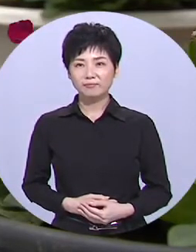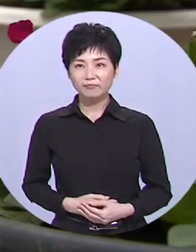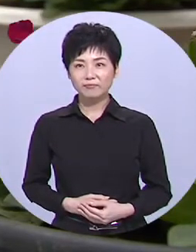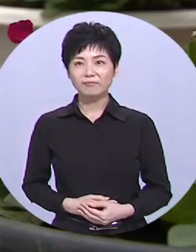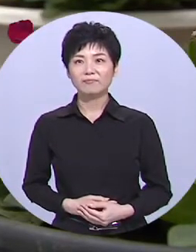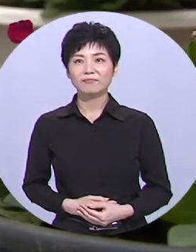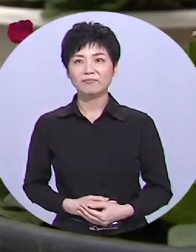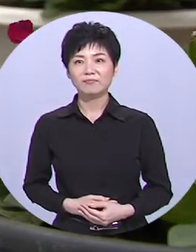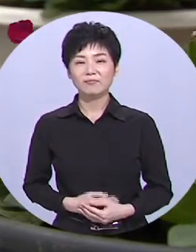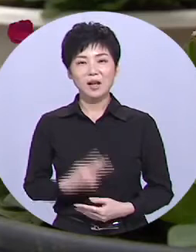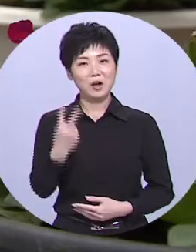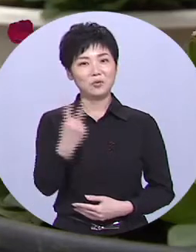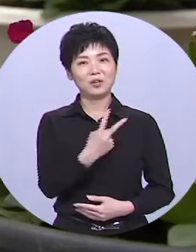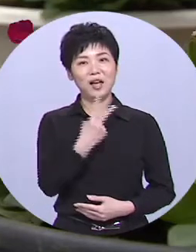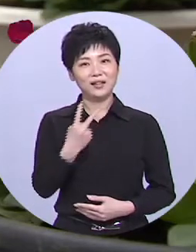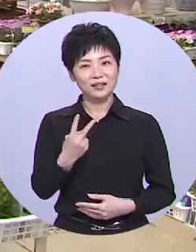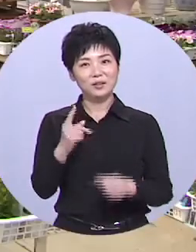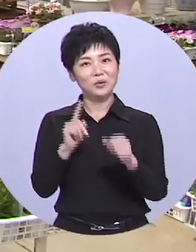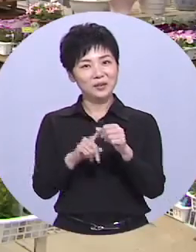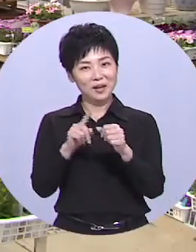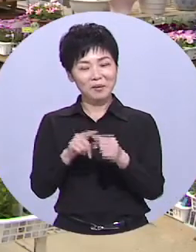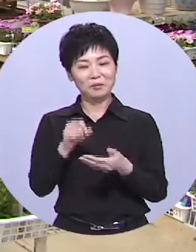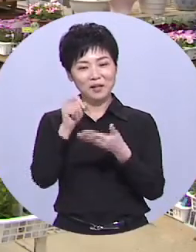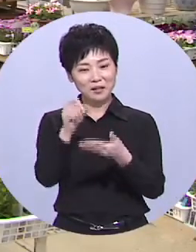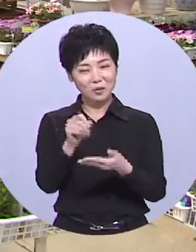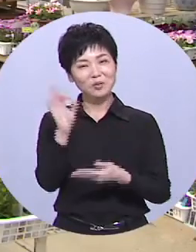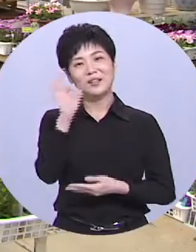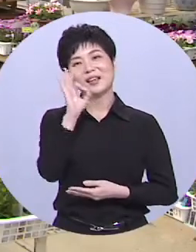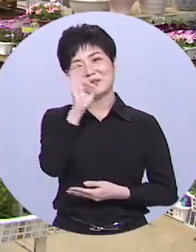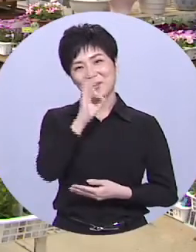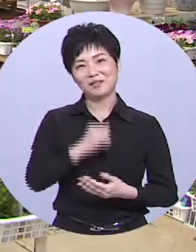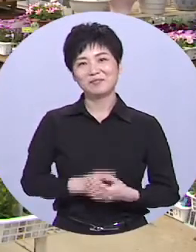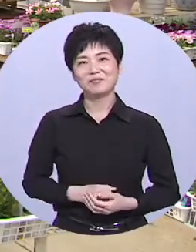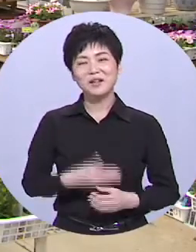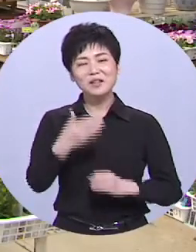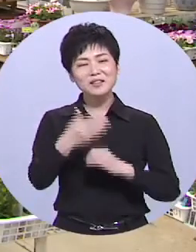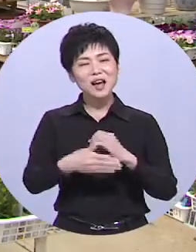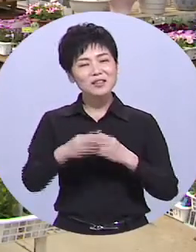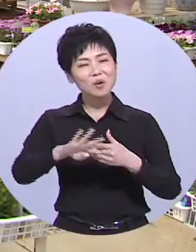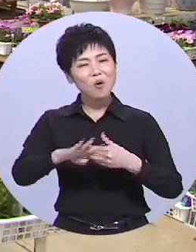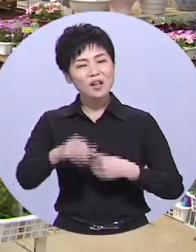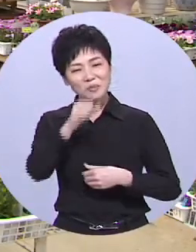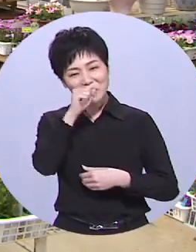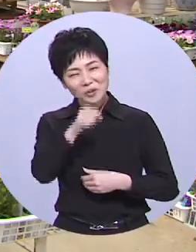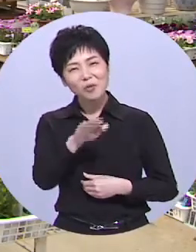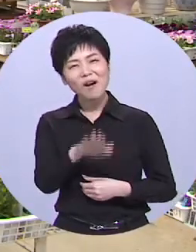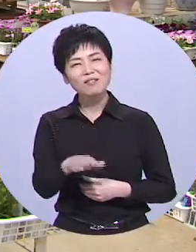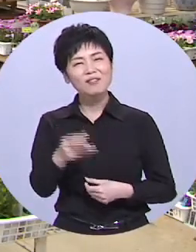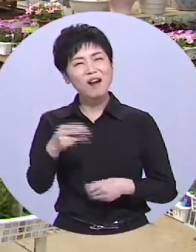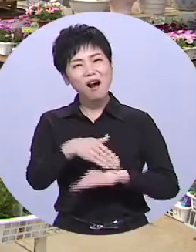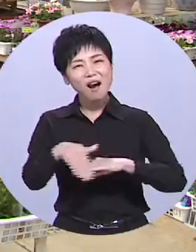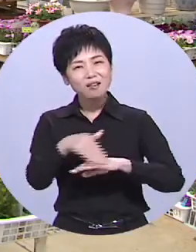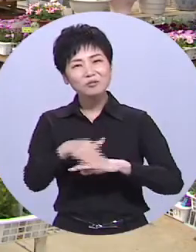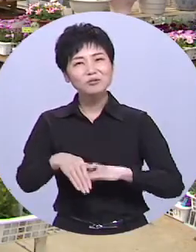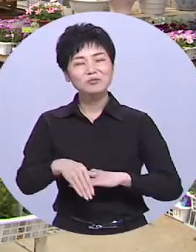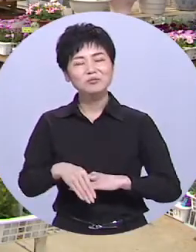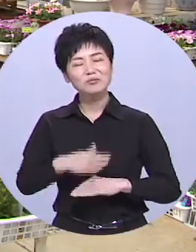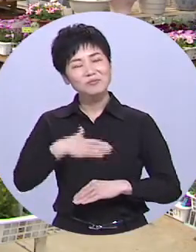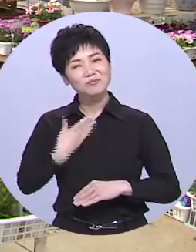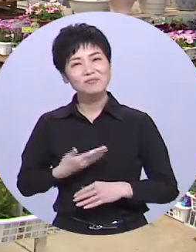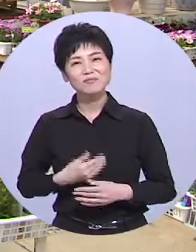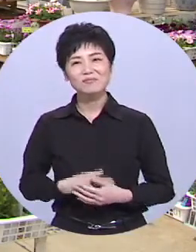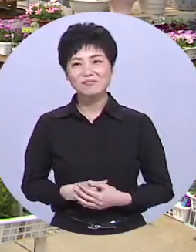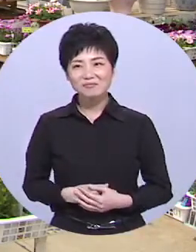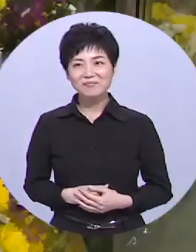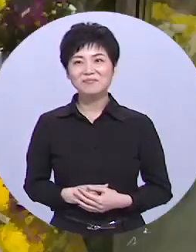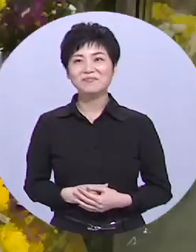まずは貞平さんとエビちゃん2人への贈り物を選びます。 すごい写真だな。これ もっと汗でこれをチョイスした。 この顔を想像し